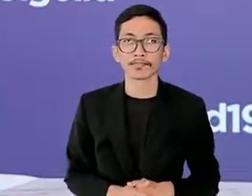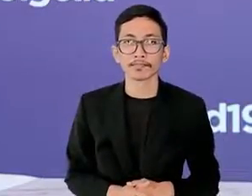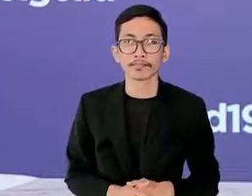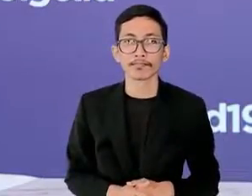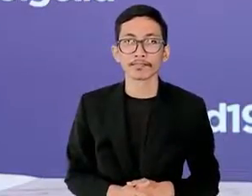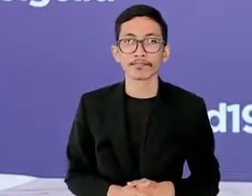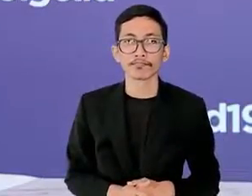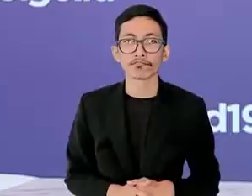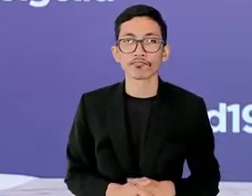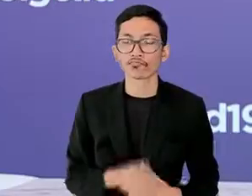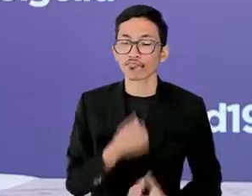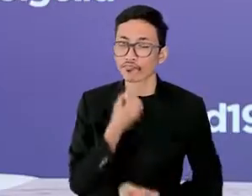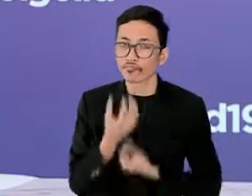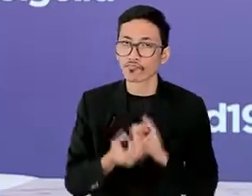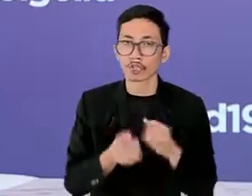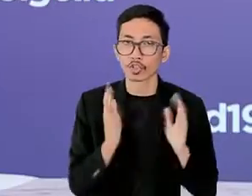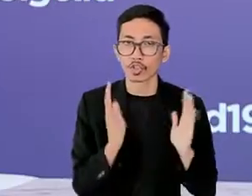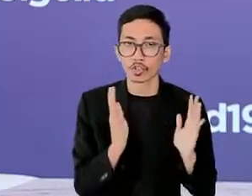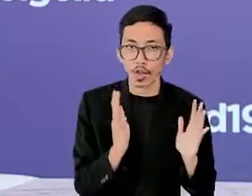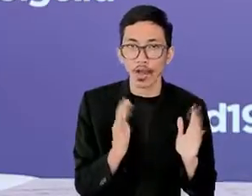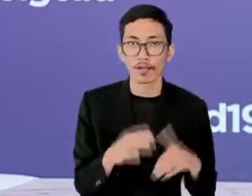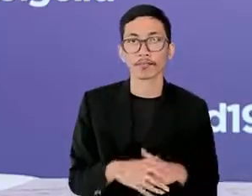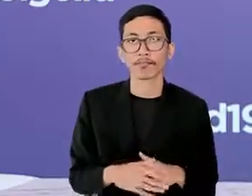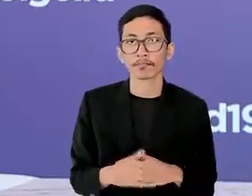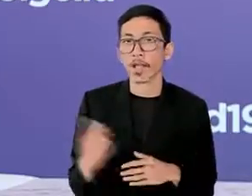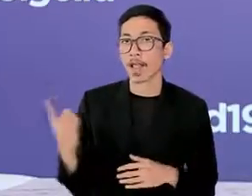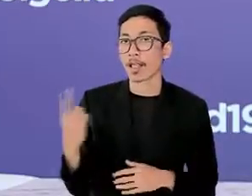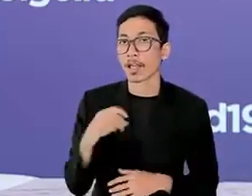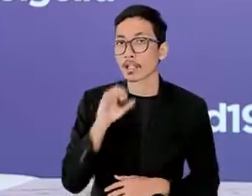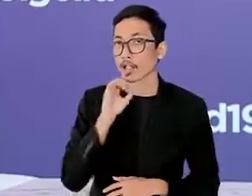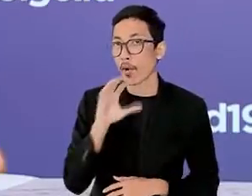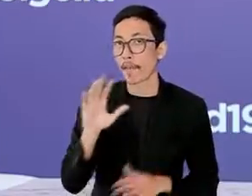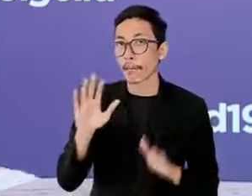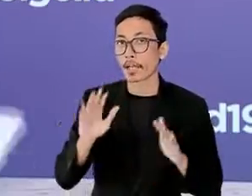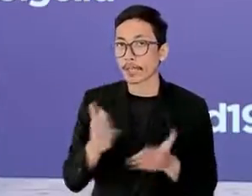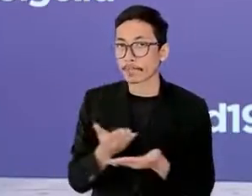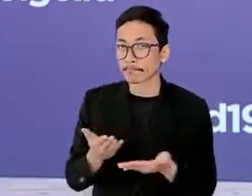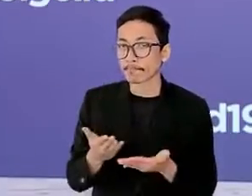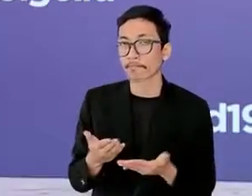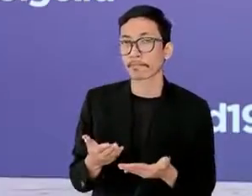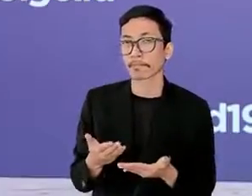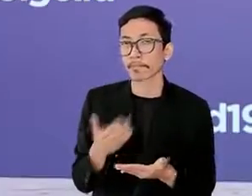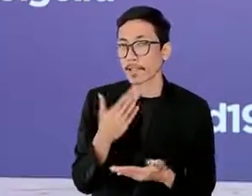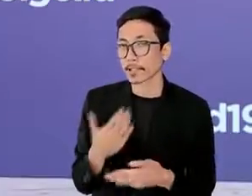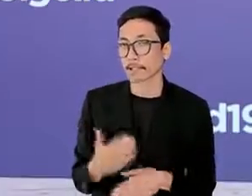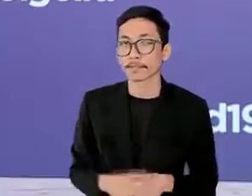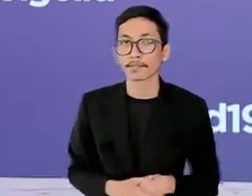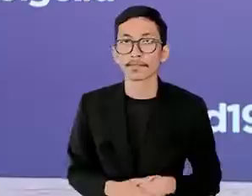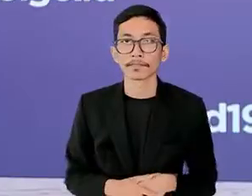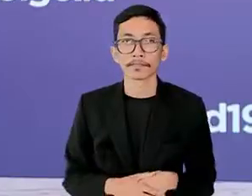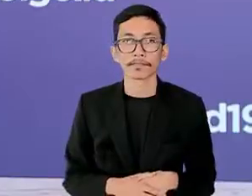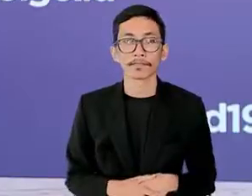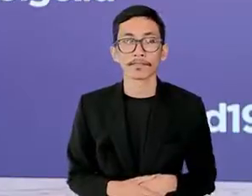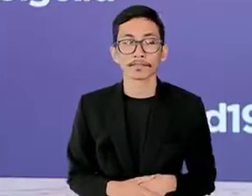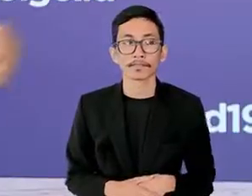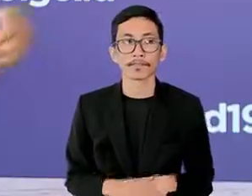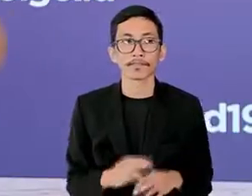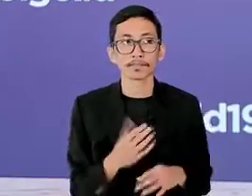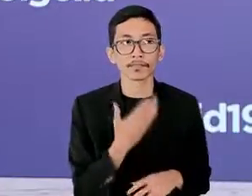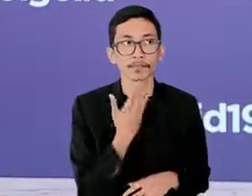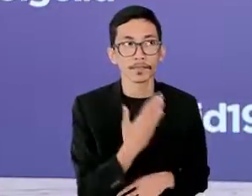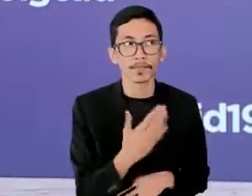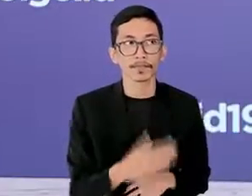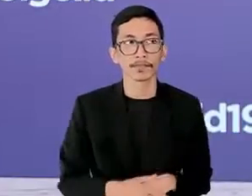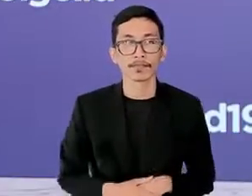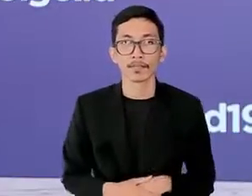pers pada hari ini saya lanjutkan dengan sesi tanya-jawab media terima kasih terima kasih kalau pertanyaan